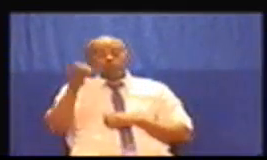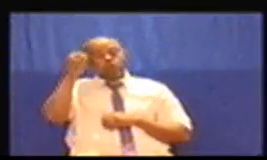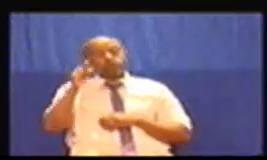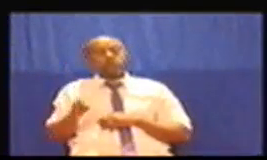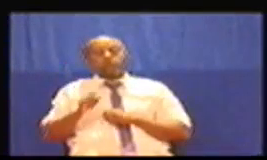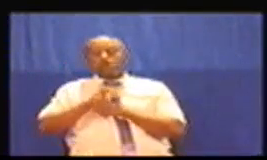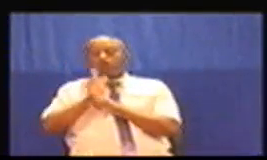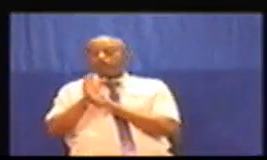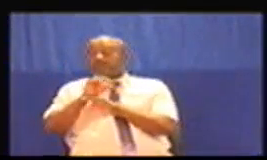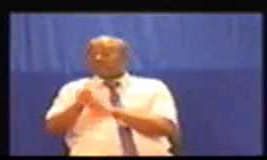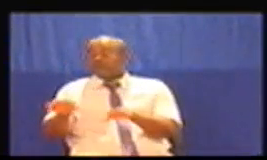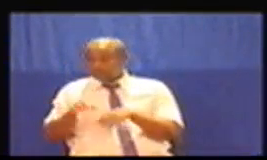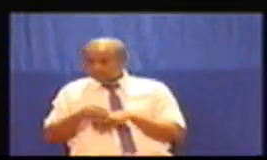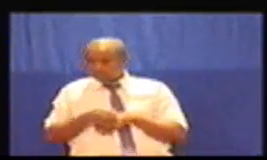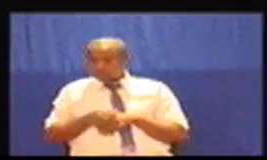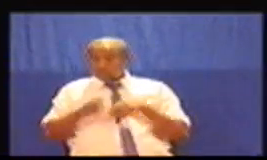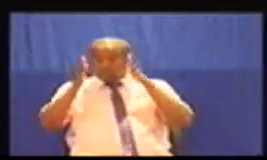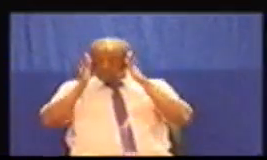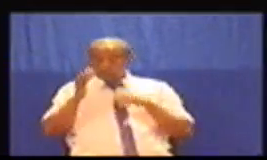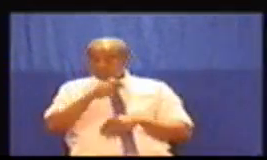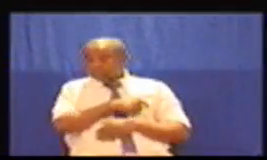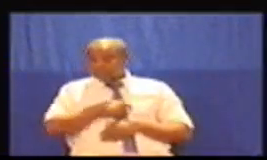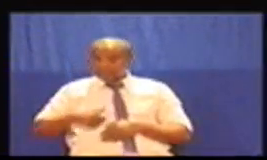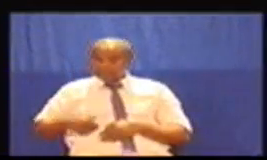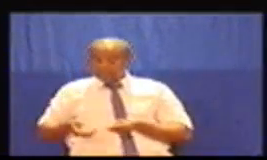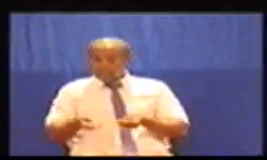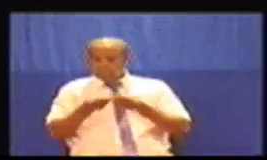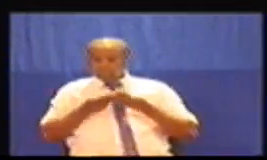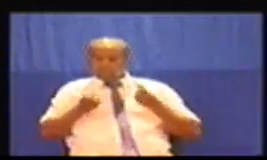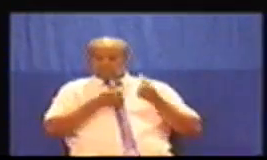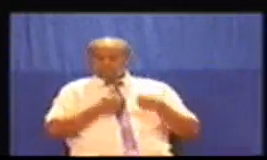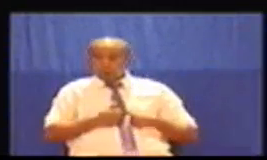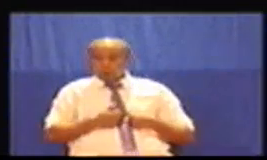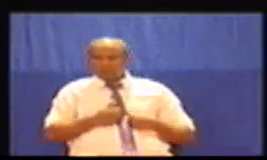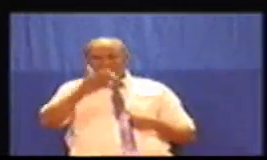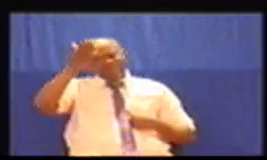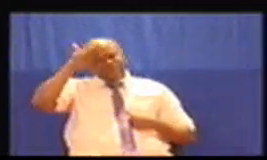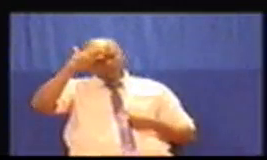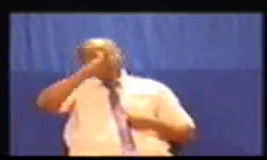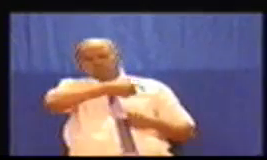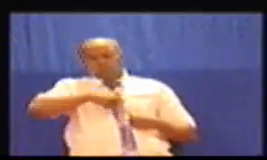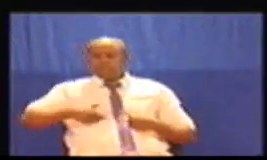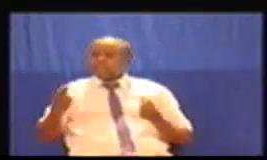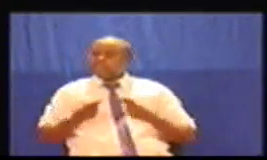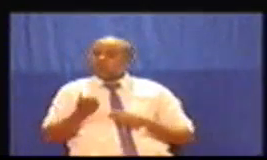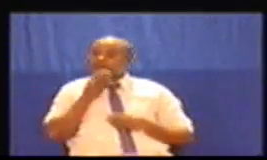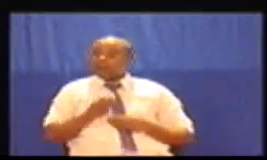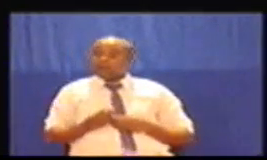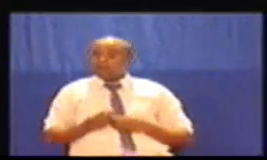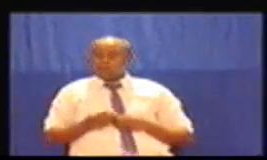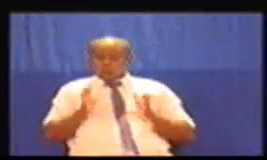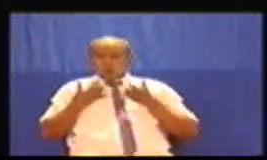Lakini Mheshimiwa Rais wetu ametutia moyo sana kama baba, kwa kutuambia